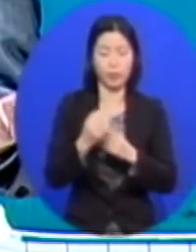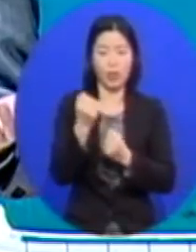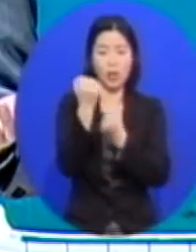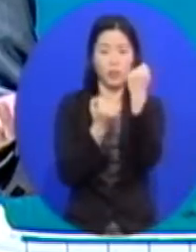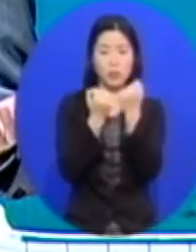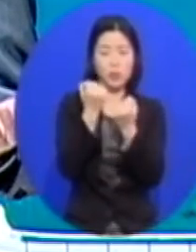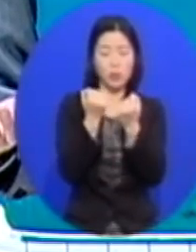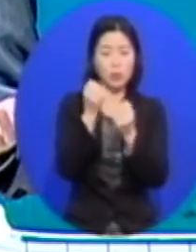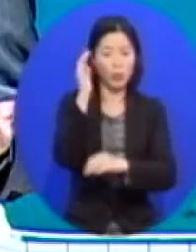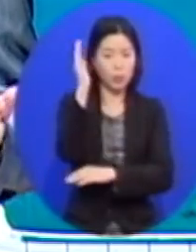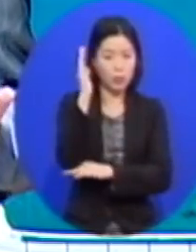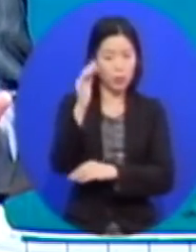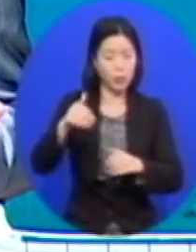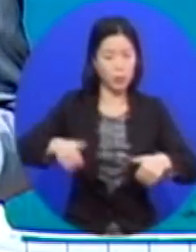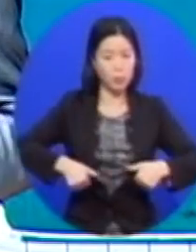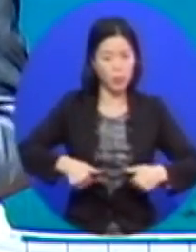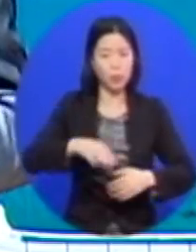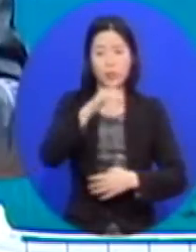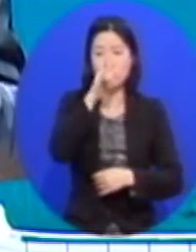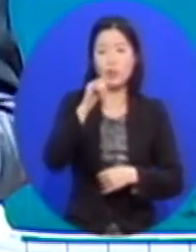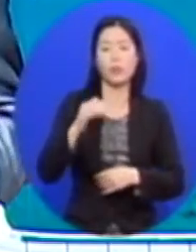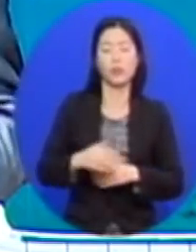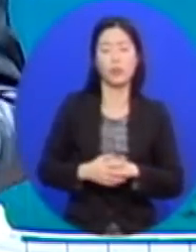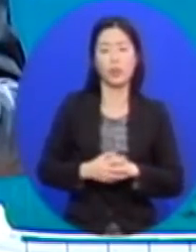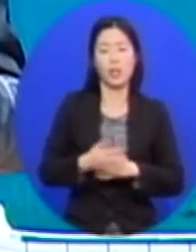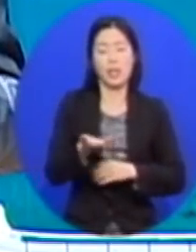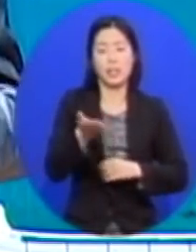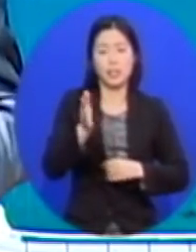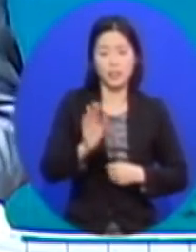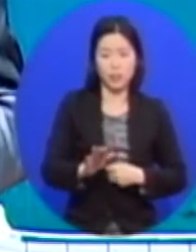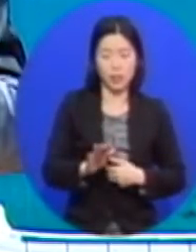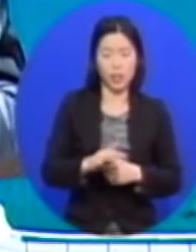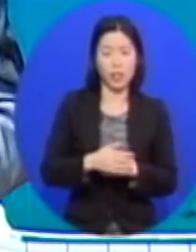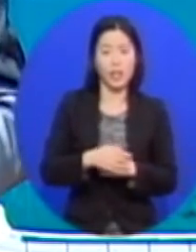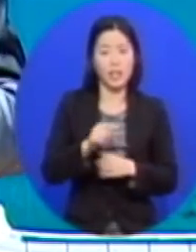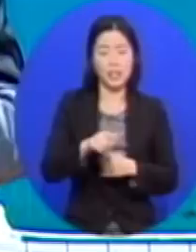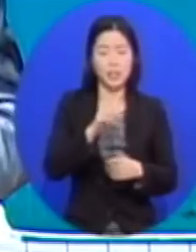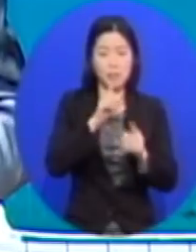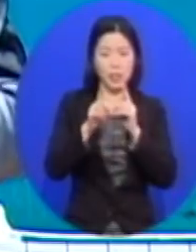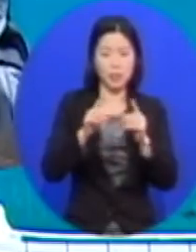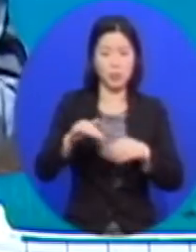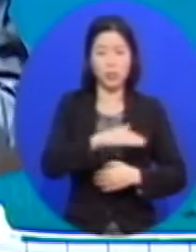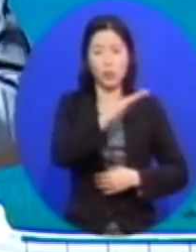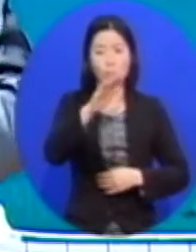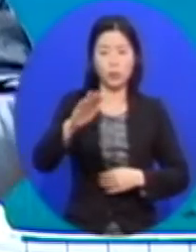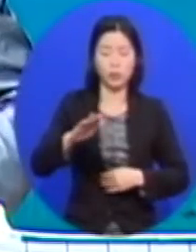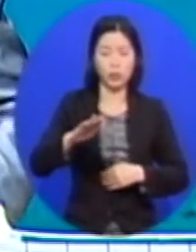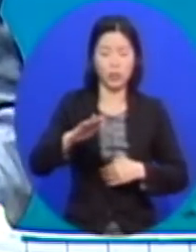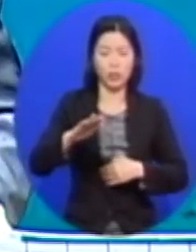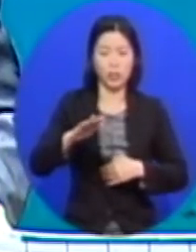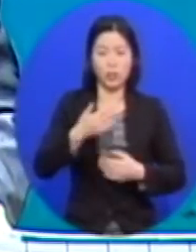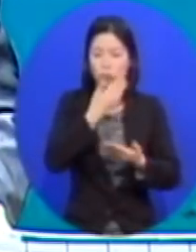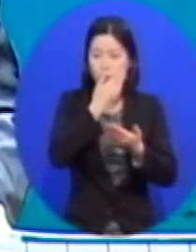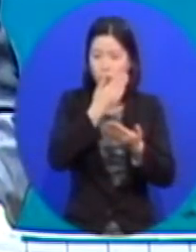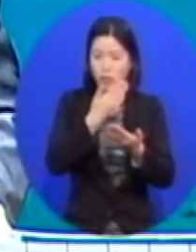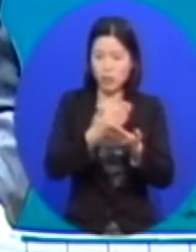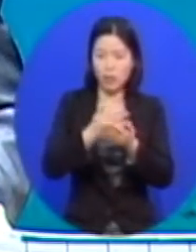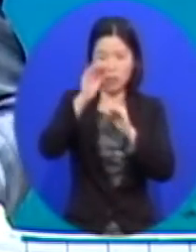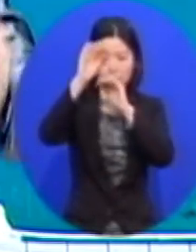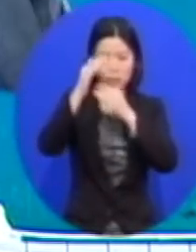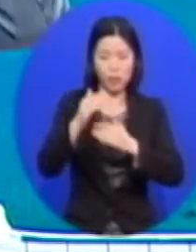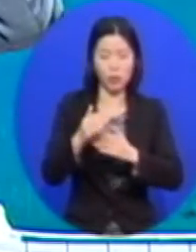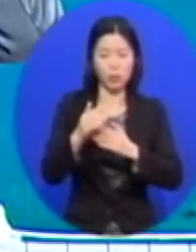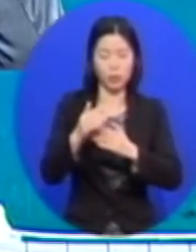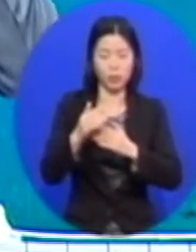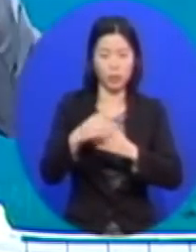필요도 있는 내용이에요 그러나 이 말씀이 오늘 우리들에게 매우 심각한 내용인 것은